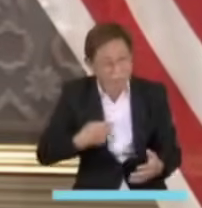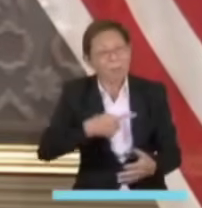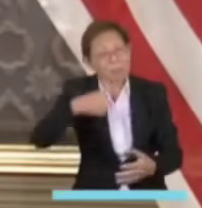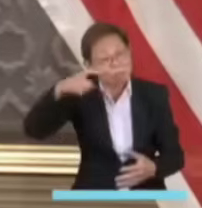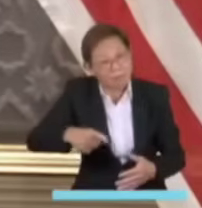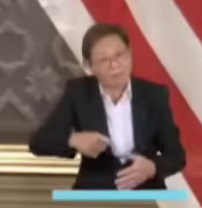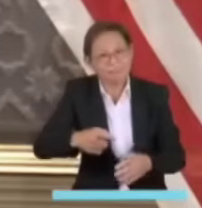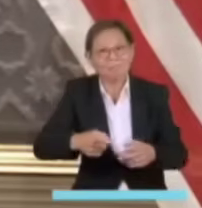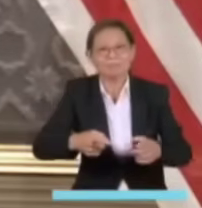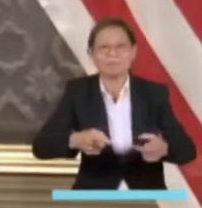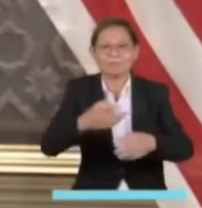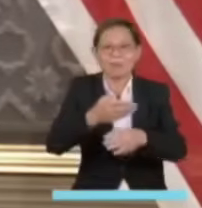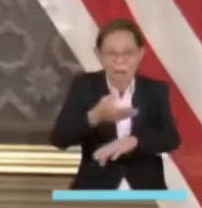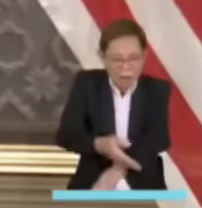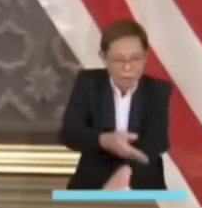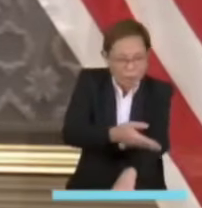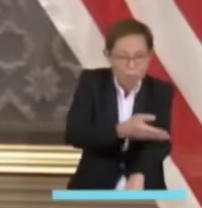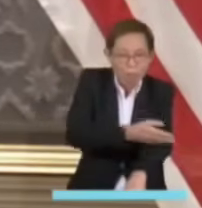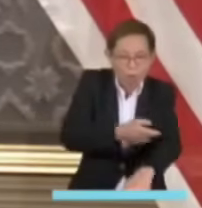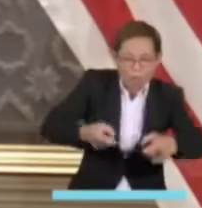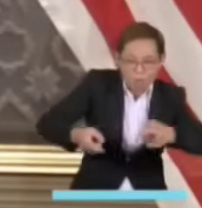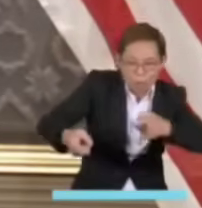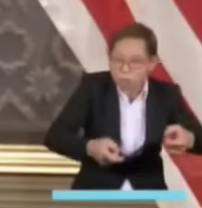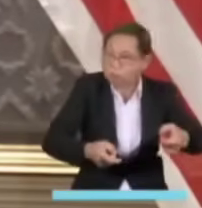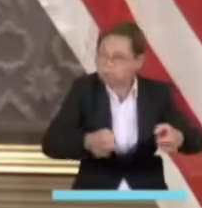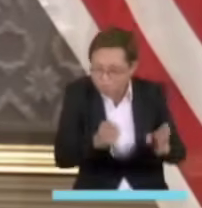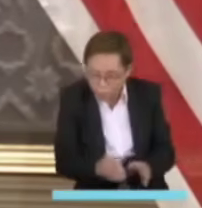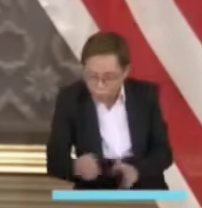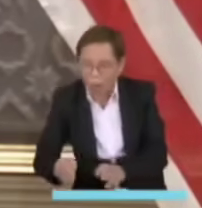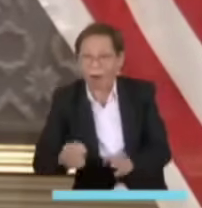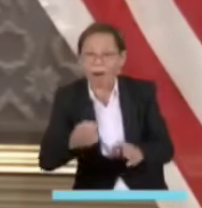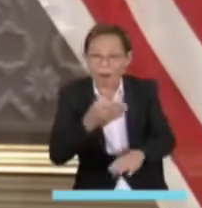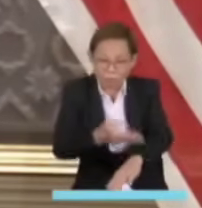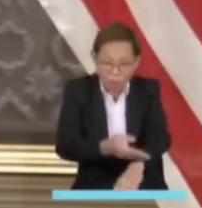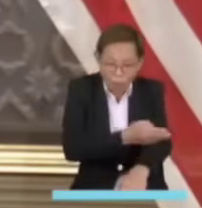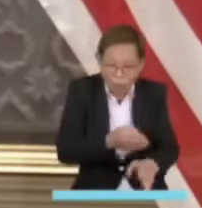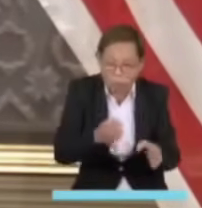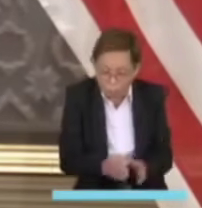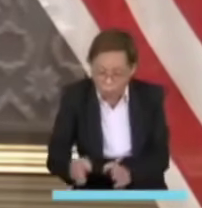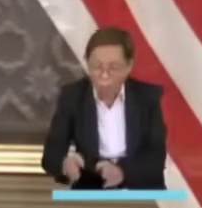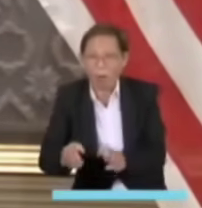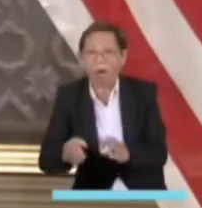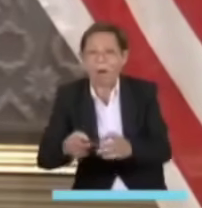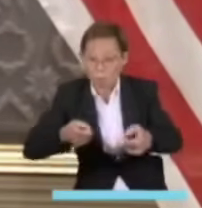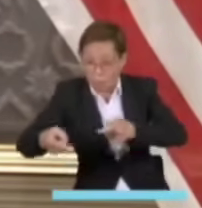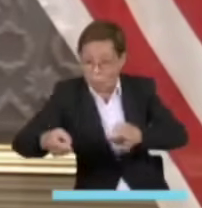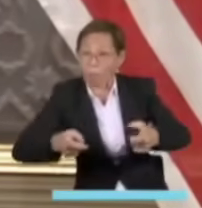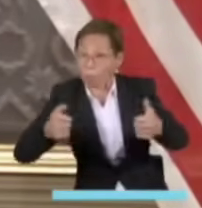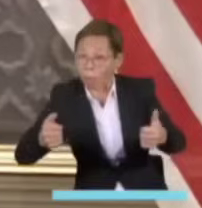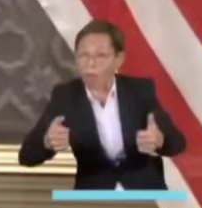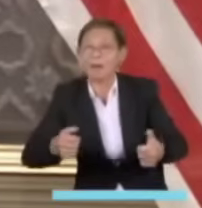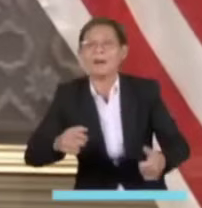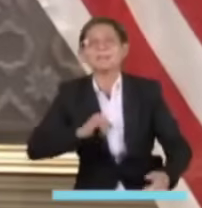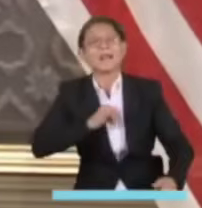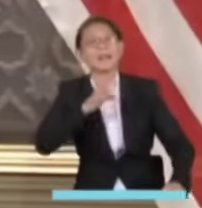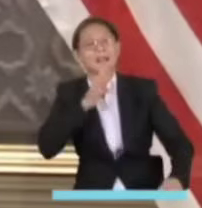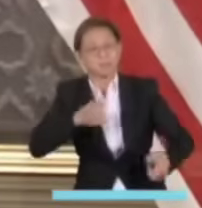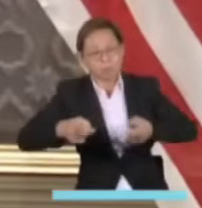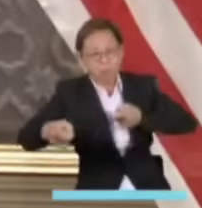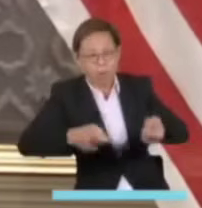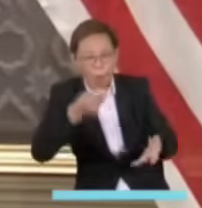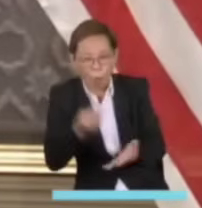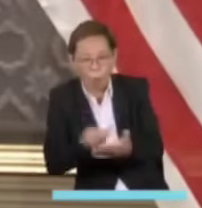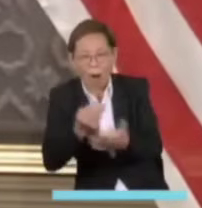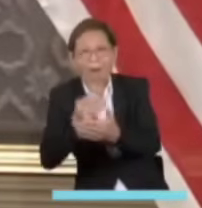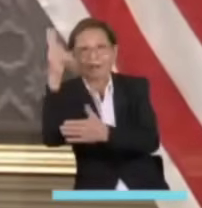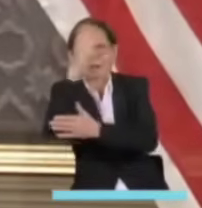diperbaiki pengurusan struktur ini? Ya. Sebab itu saya katakan bahawa dalam pengurusan wang